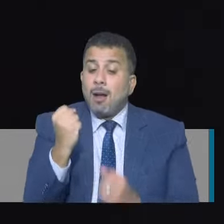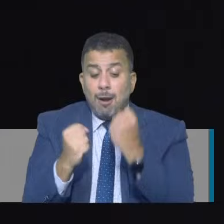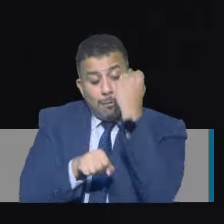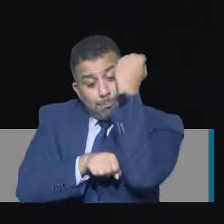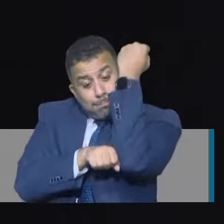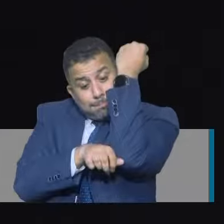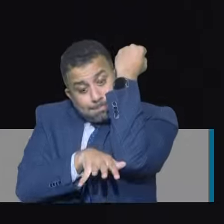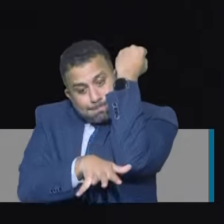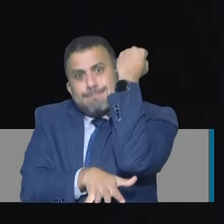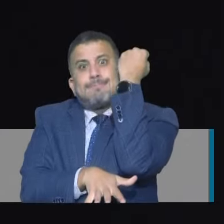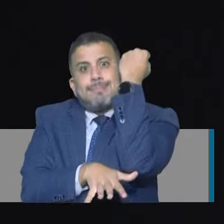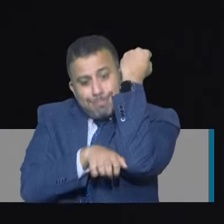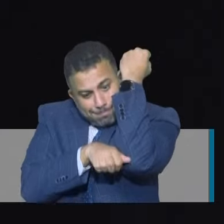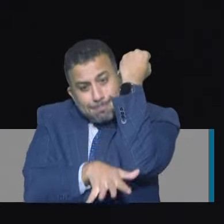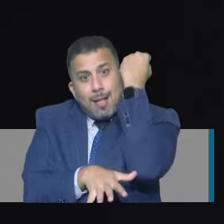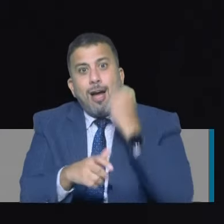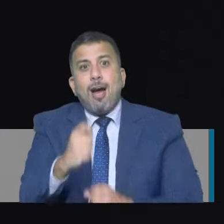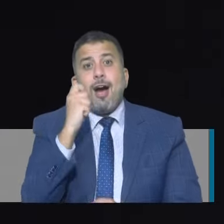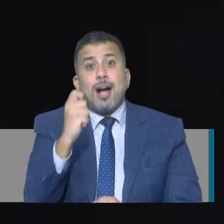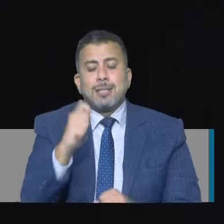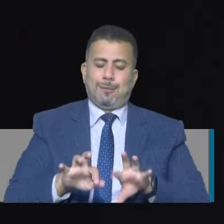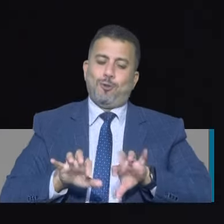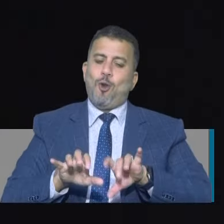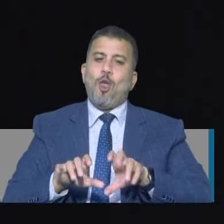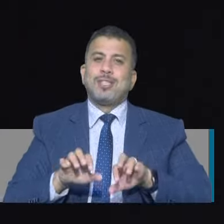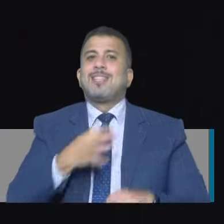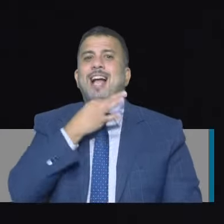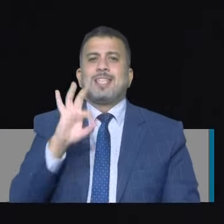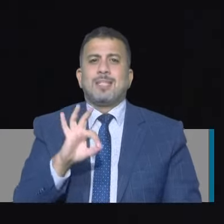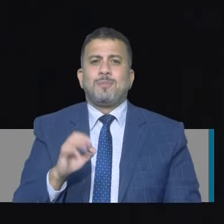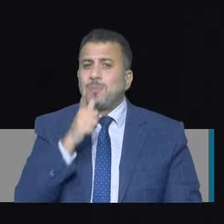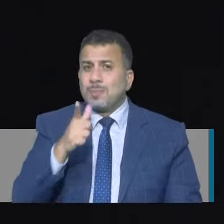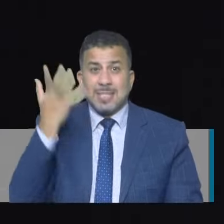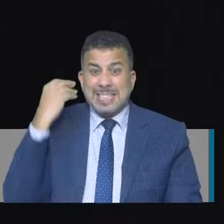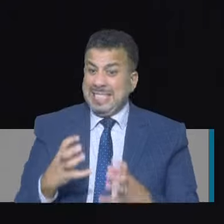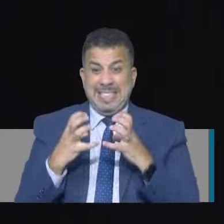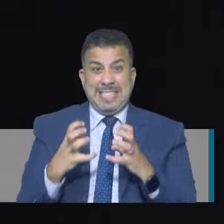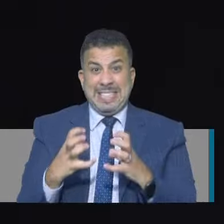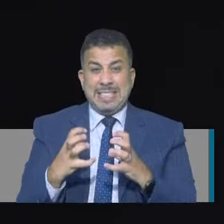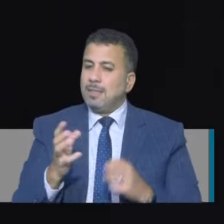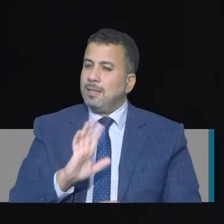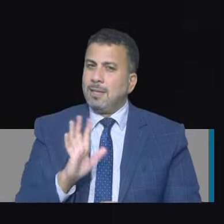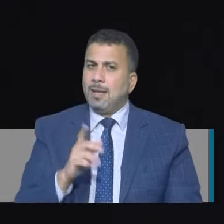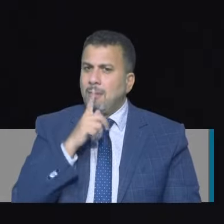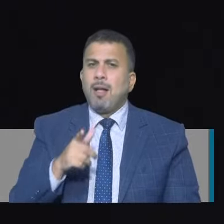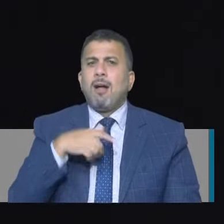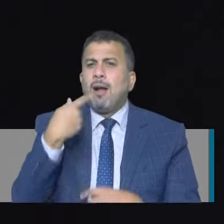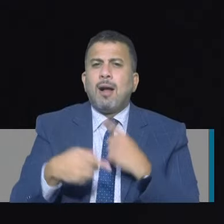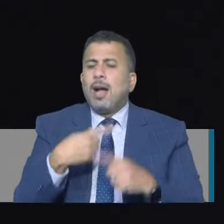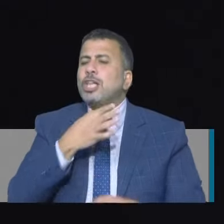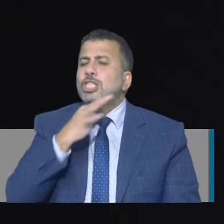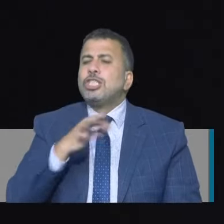المتجذره ما يقودها لاستخدام التكنولوجيا الحديثه فلا هي متحجره في الماضي ولا هي لاهثه وراء